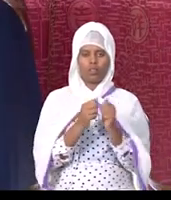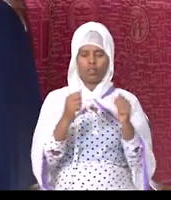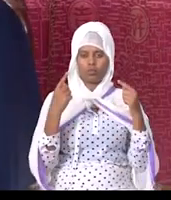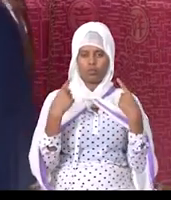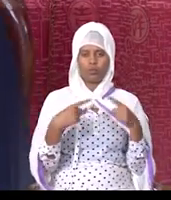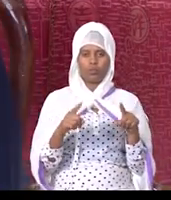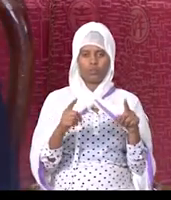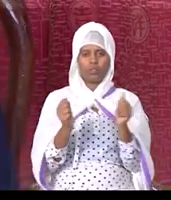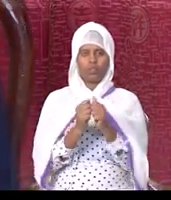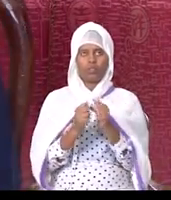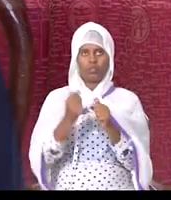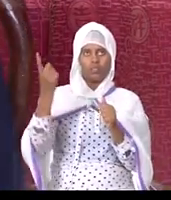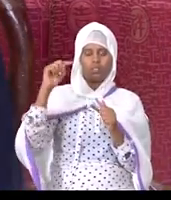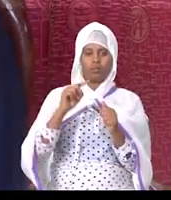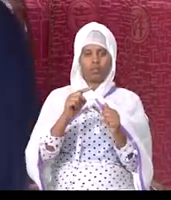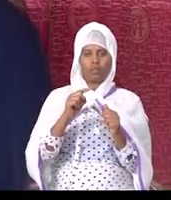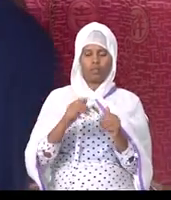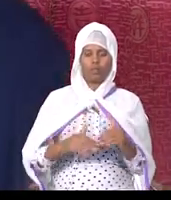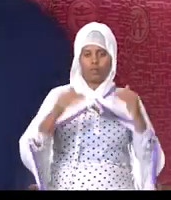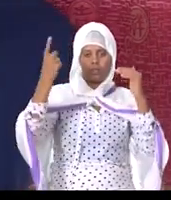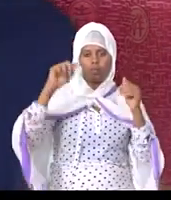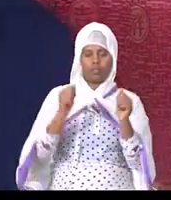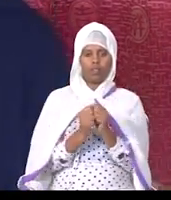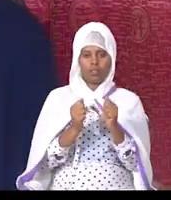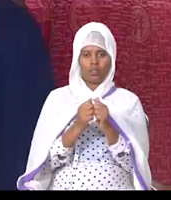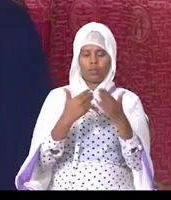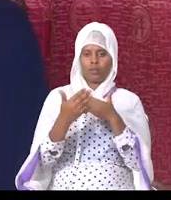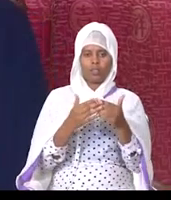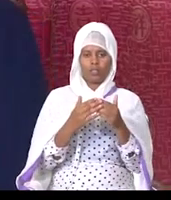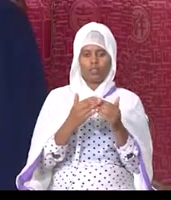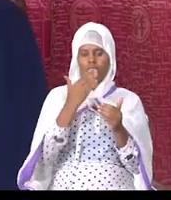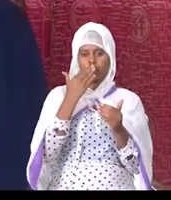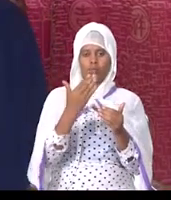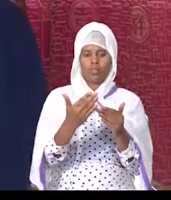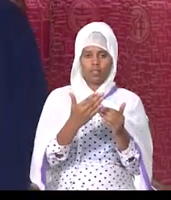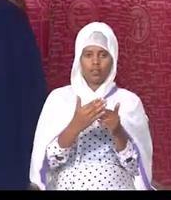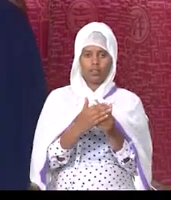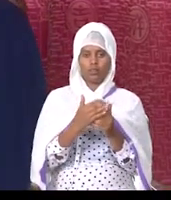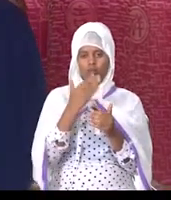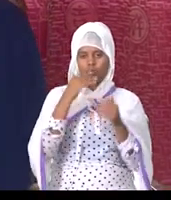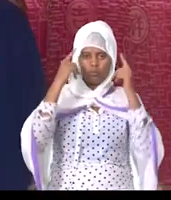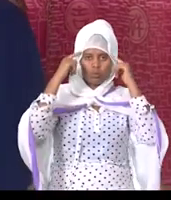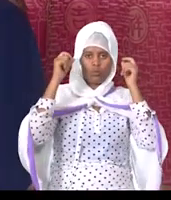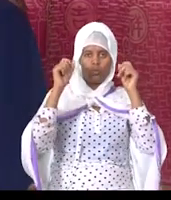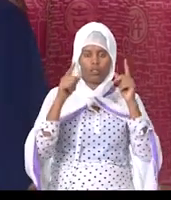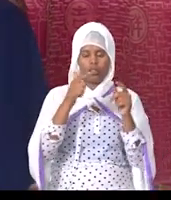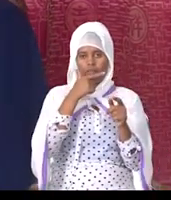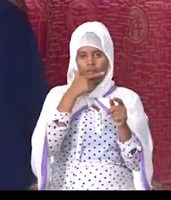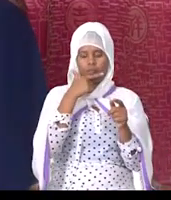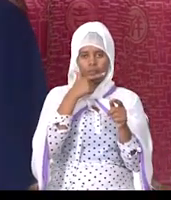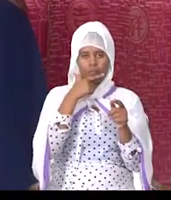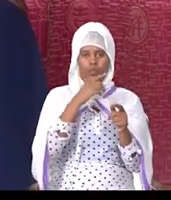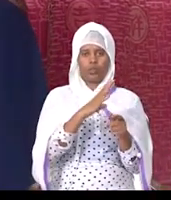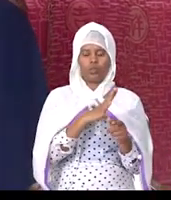እንተኾነ ብዝያዳ ብዝያዳ ኸዓ ነገራት እግዚኣብሄር ናይ ልዑል እግዚኣብሄር ነገራት ከነልዕልን ከለና ዝያዳ ጥብኣት ዝያዳ ምስትውዓል